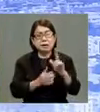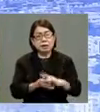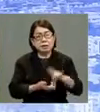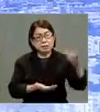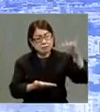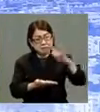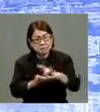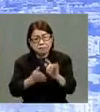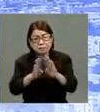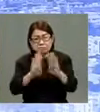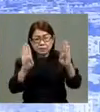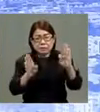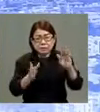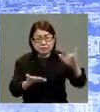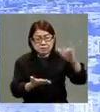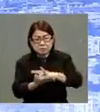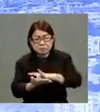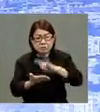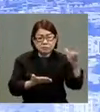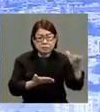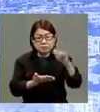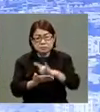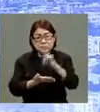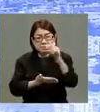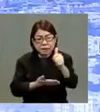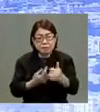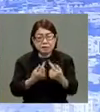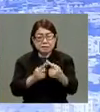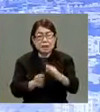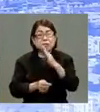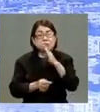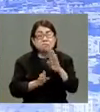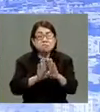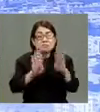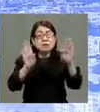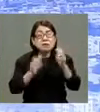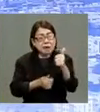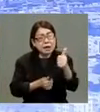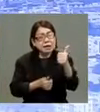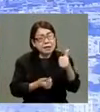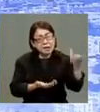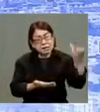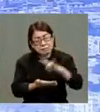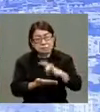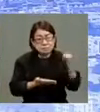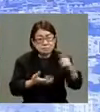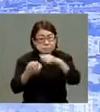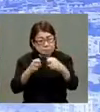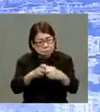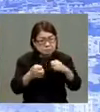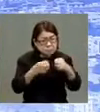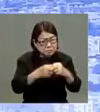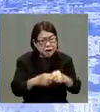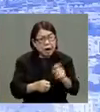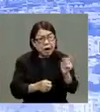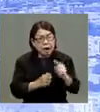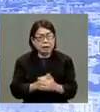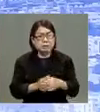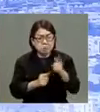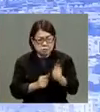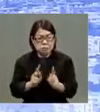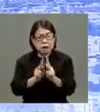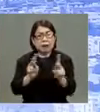ไหมครับถ้าเรายกเรื่องของตรงนี้ออกไปอาจจะมีผลกระทบอะไรต่างๆเนี่ยคณะกรรมการทางกฎหมายต้องไปศึกษาครับเพราะว่าการที่จะ